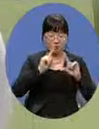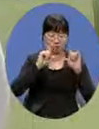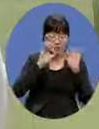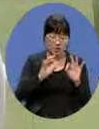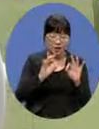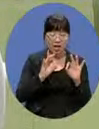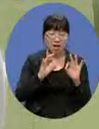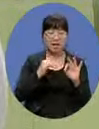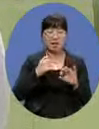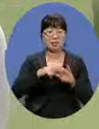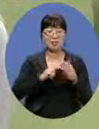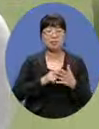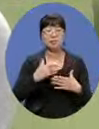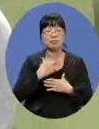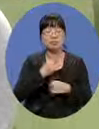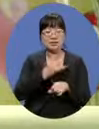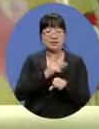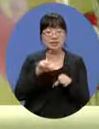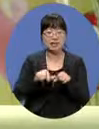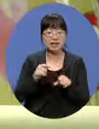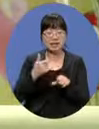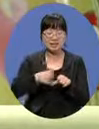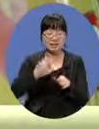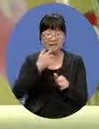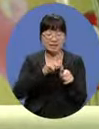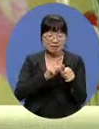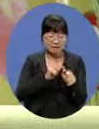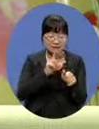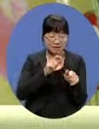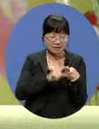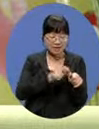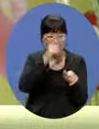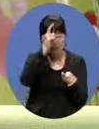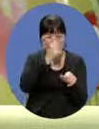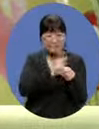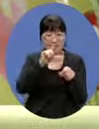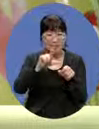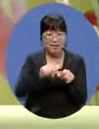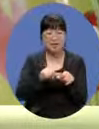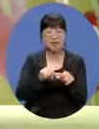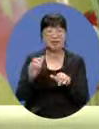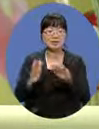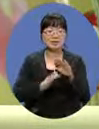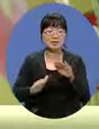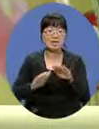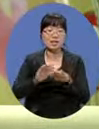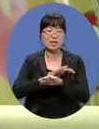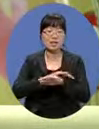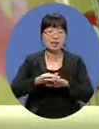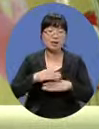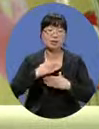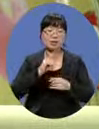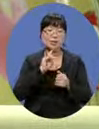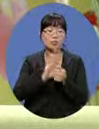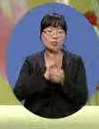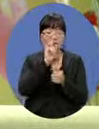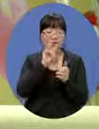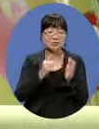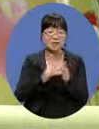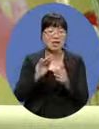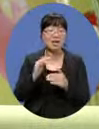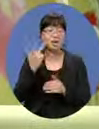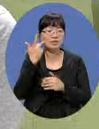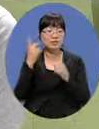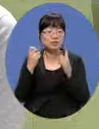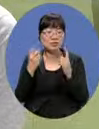효과적으로 대응할 수 있습니다. 오. 네. 오늘 떼쓰는 아이 그 안에 숨겨진 비밀의 마음들을 저희가 함께 알아봤습니다. 선생님 저희 다음 주에도